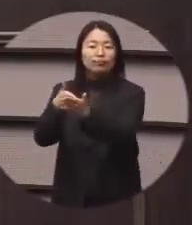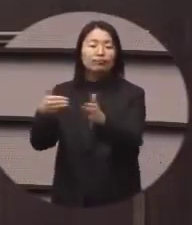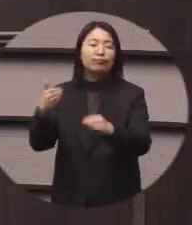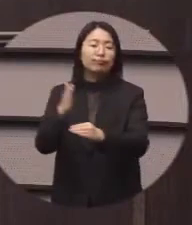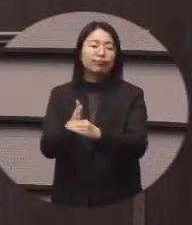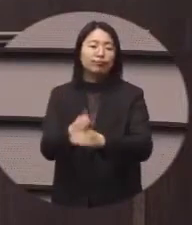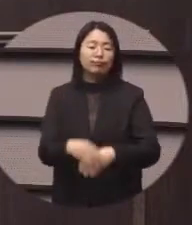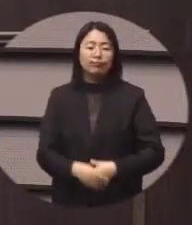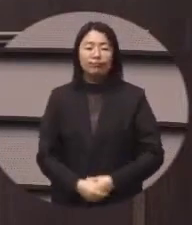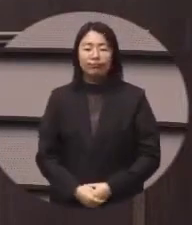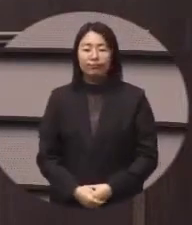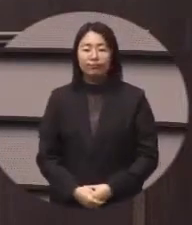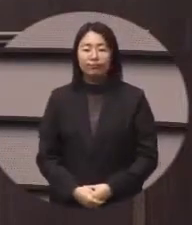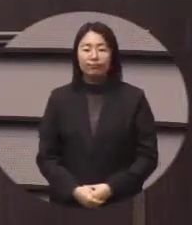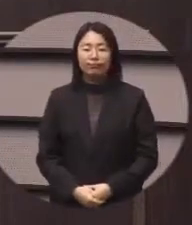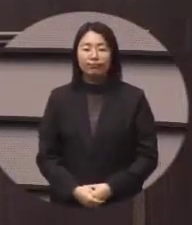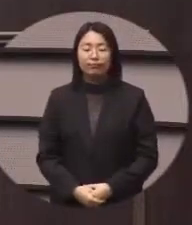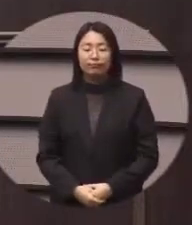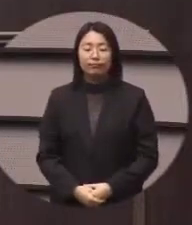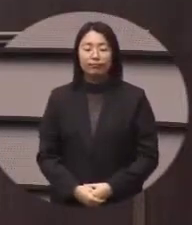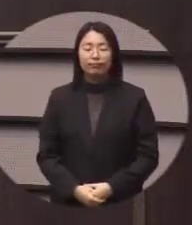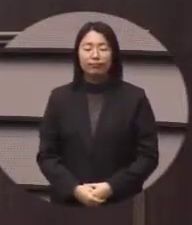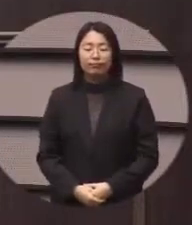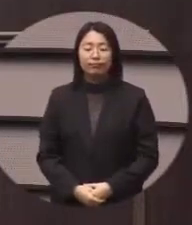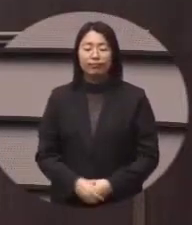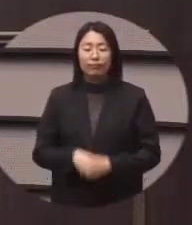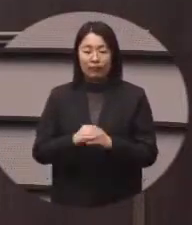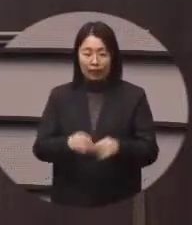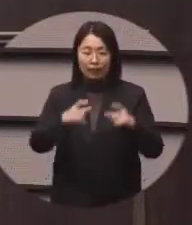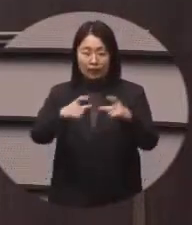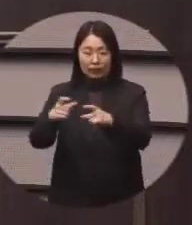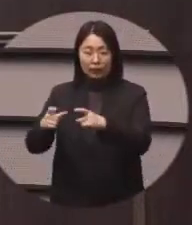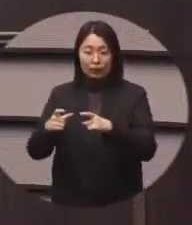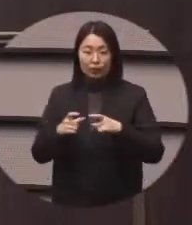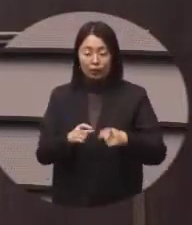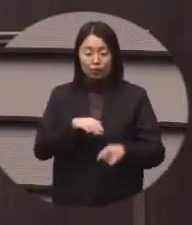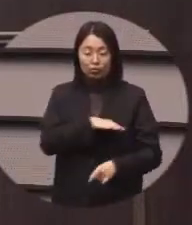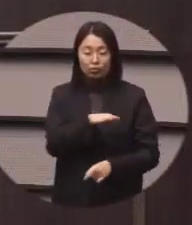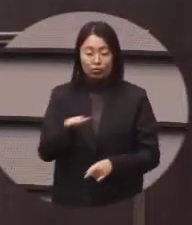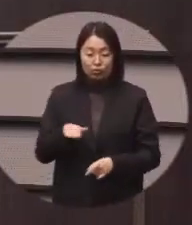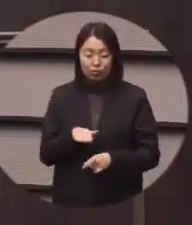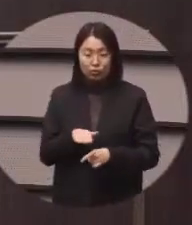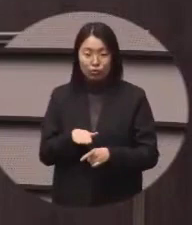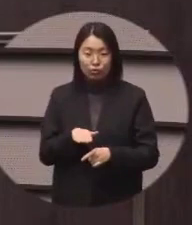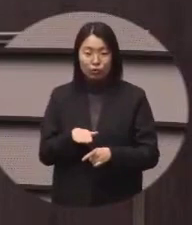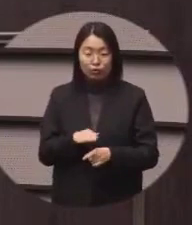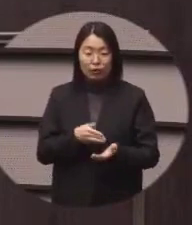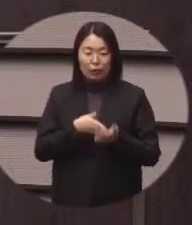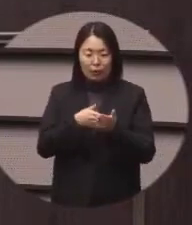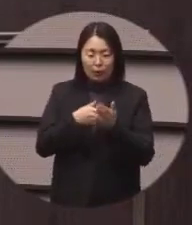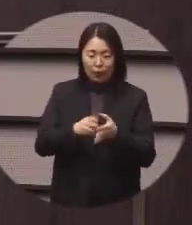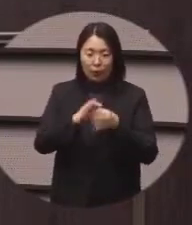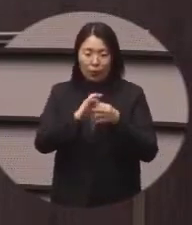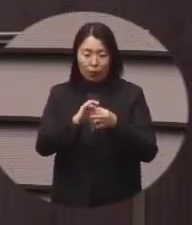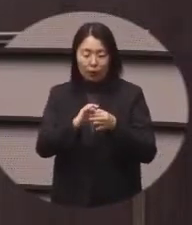있습니다. 이제 국무조정실 관련 부처들이 우리의 행동에 관심을 갖고 경청하기 시작했습니다.